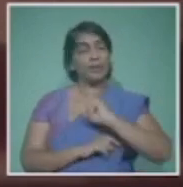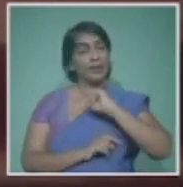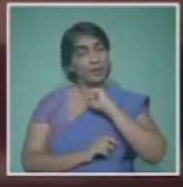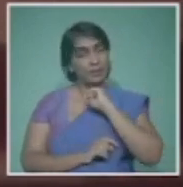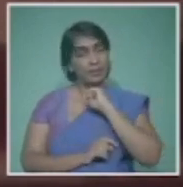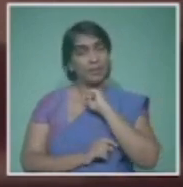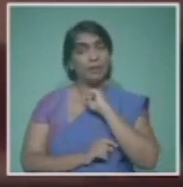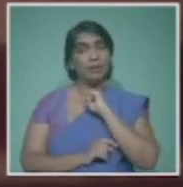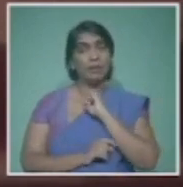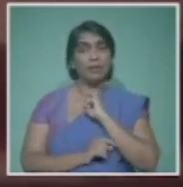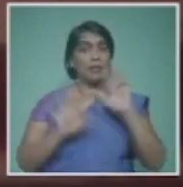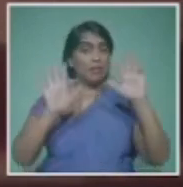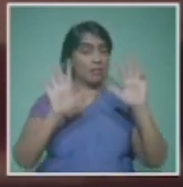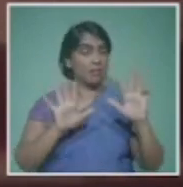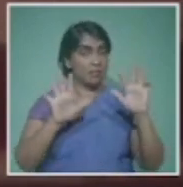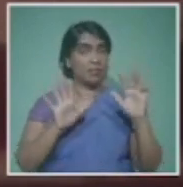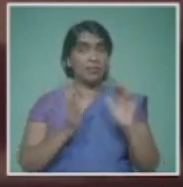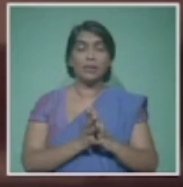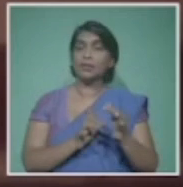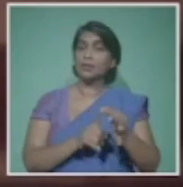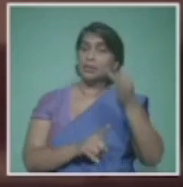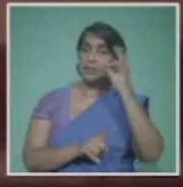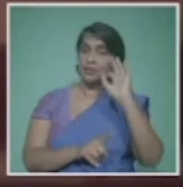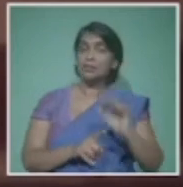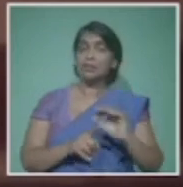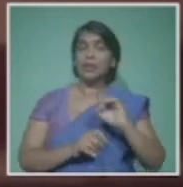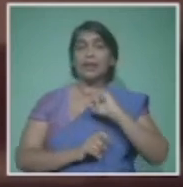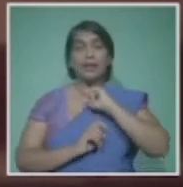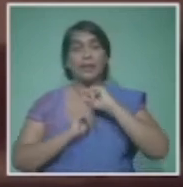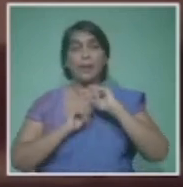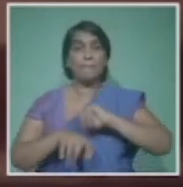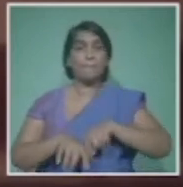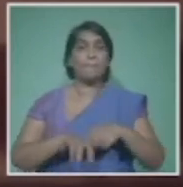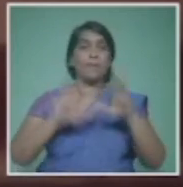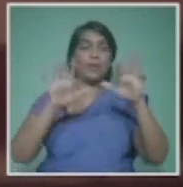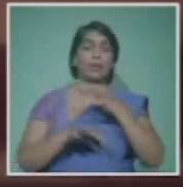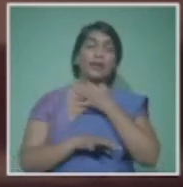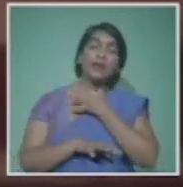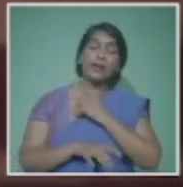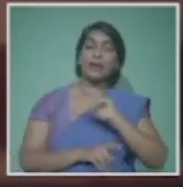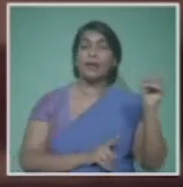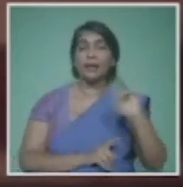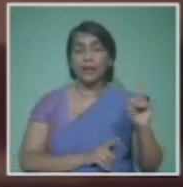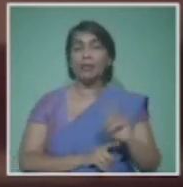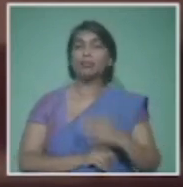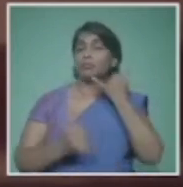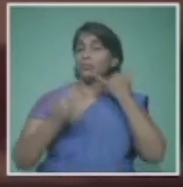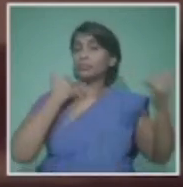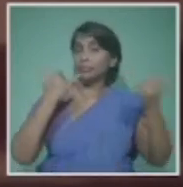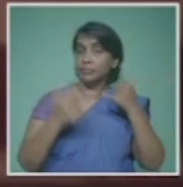ගැහුවා 9 වෙනිදා ජනාධිපති හතර වටේට කෑ ගැහවලු පැයක් තිස්සේ ඌර කැඩෙනකම් ඒ